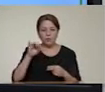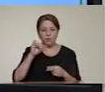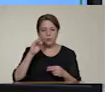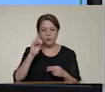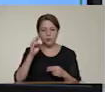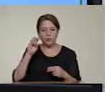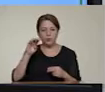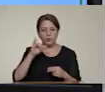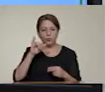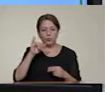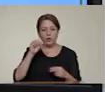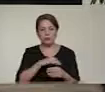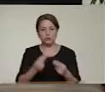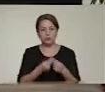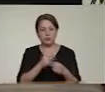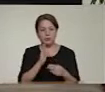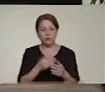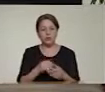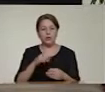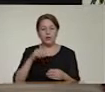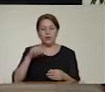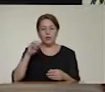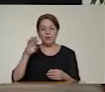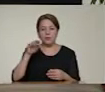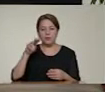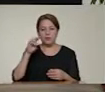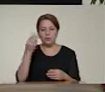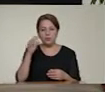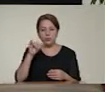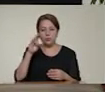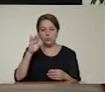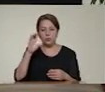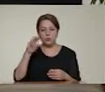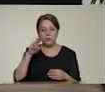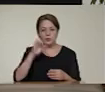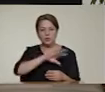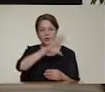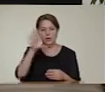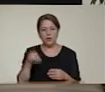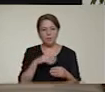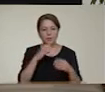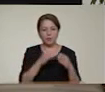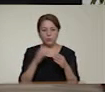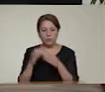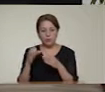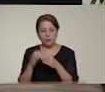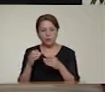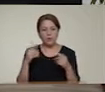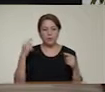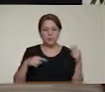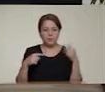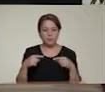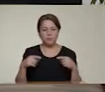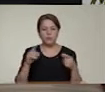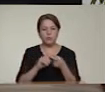belgilarining ishlatilishini o'rganamiz. Tilshunoslikdagi barcha bo'limlar deyarli bir-biri bilan chambarchas